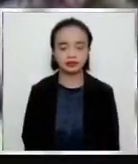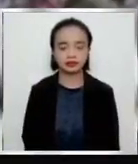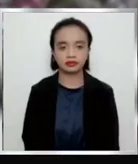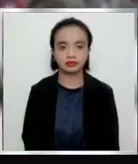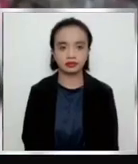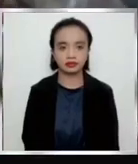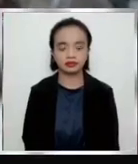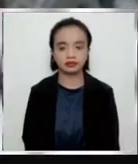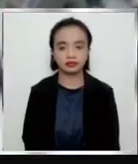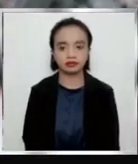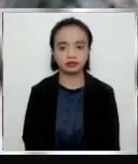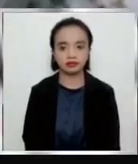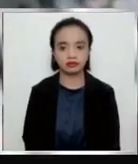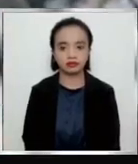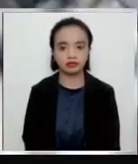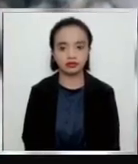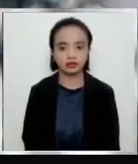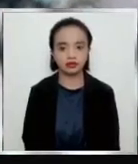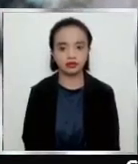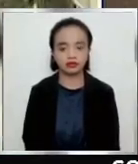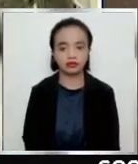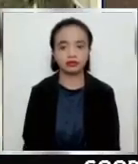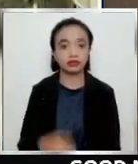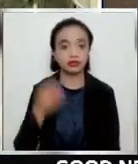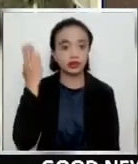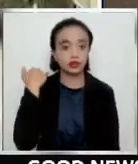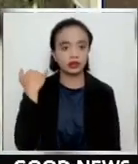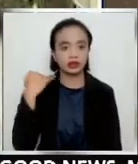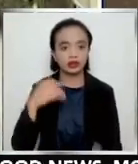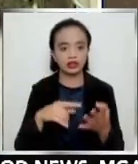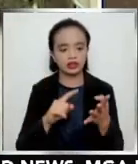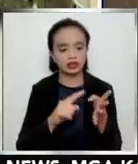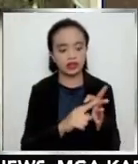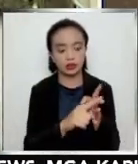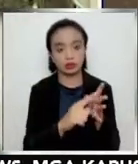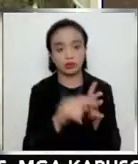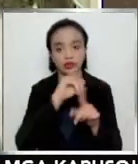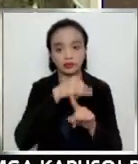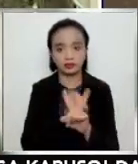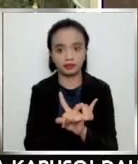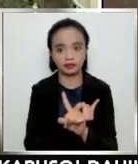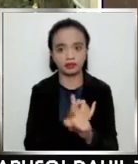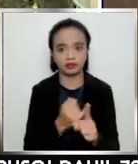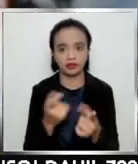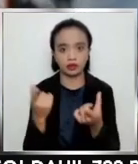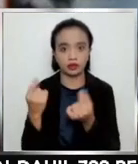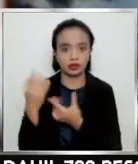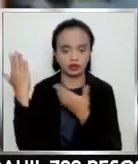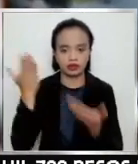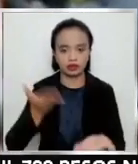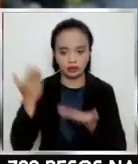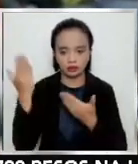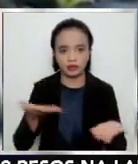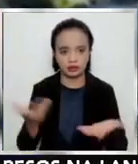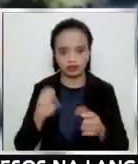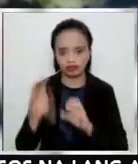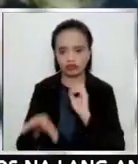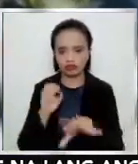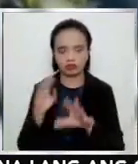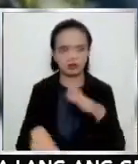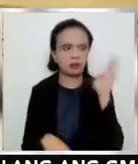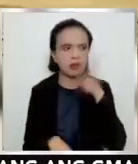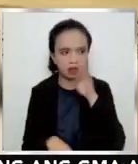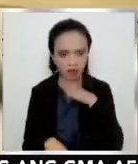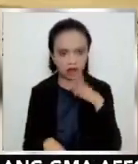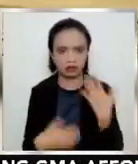Noong January ng first and second week po, bigla na lang po sila nagbaksak ng basura dito sa amin. Mabahol po, alikabok.